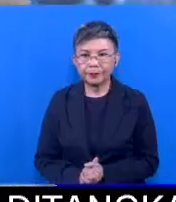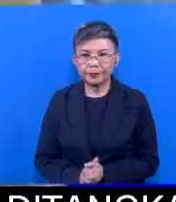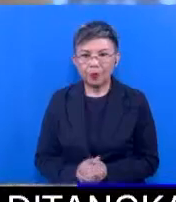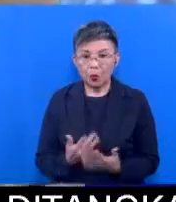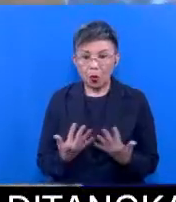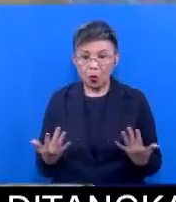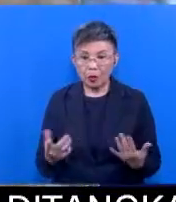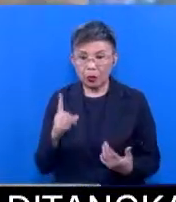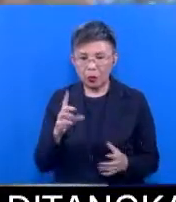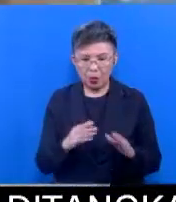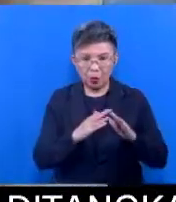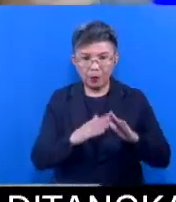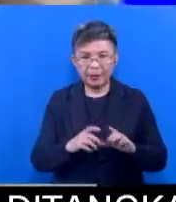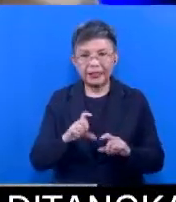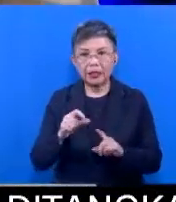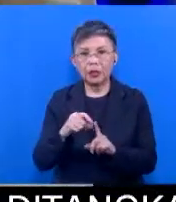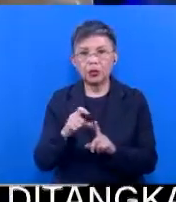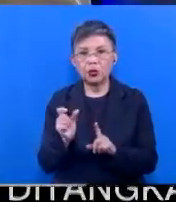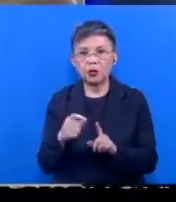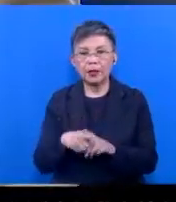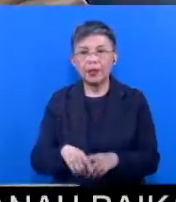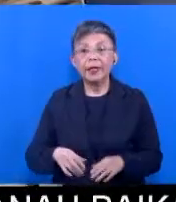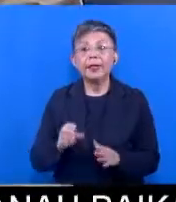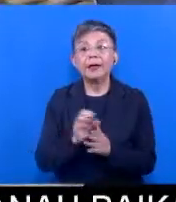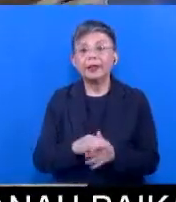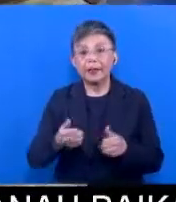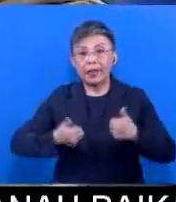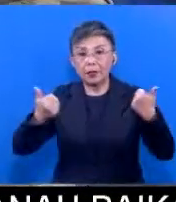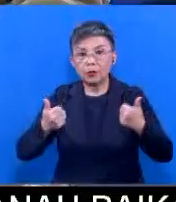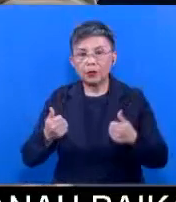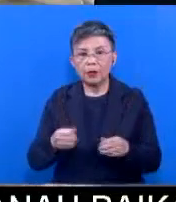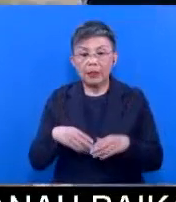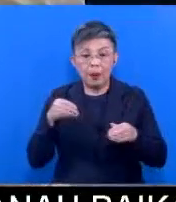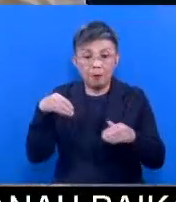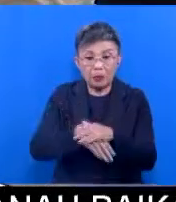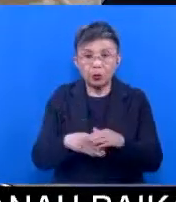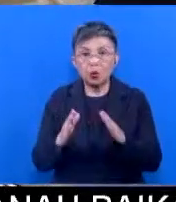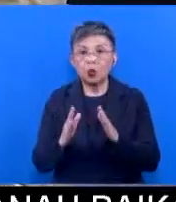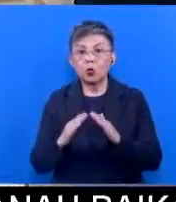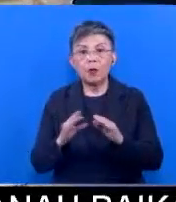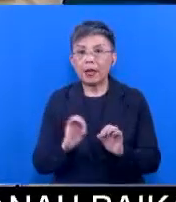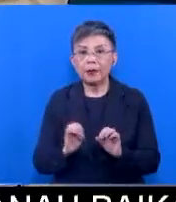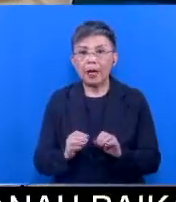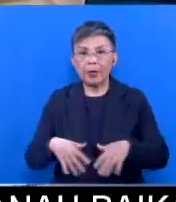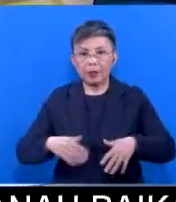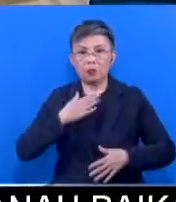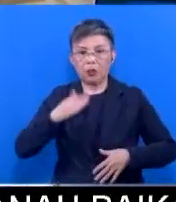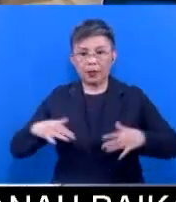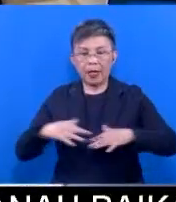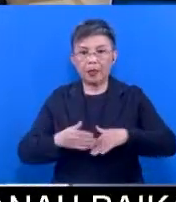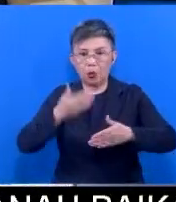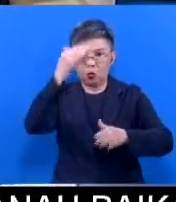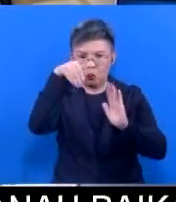Warga di dua rumah di Ciledug, Kota Tangerang, Banten kehilangan akses keluar masuk karena ditutup tembok oleh pemilik tanah di